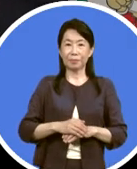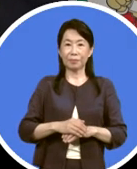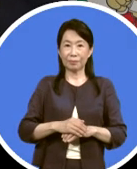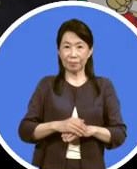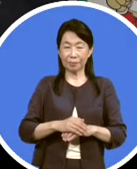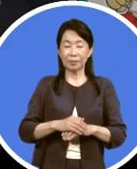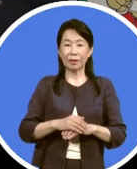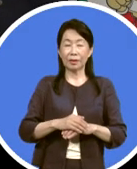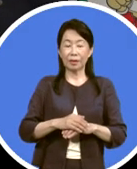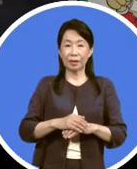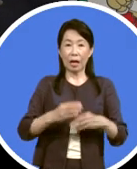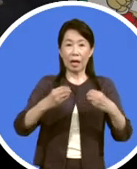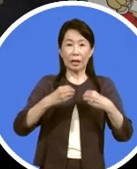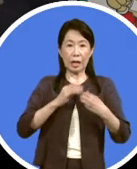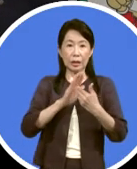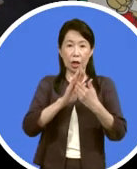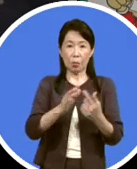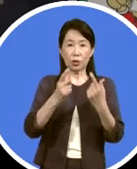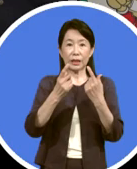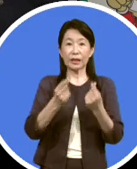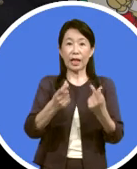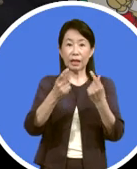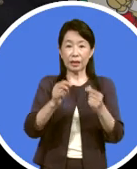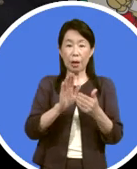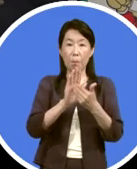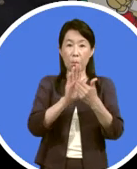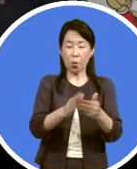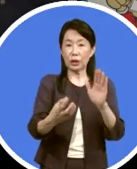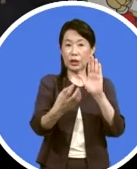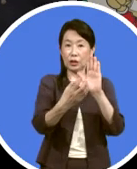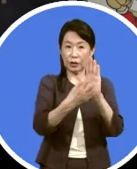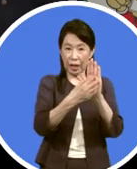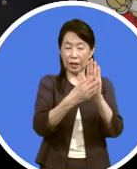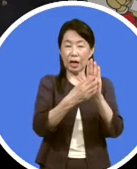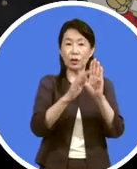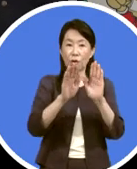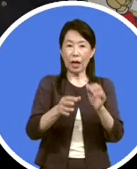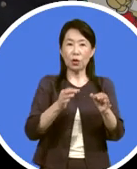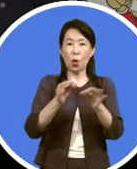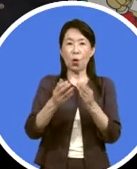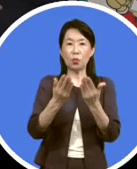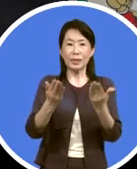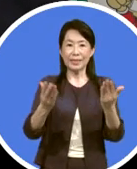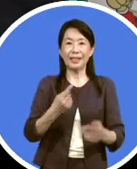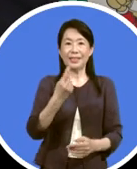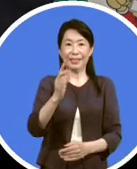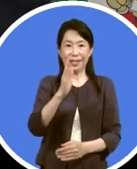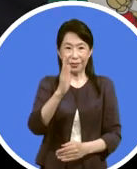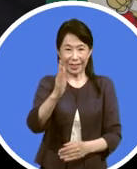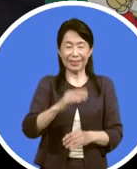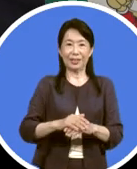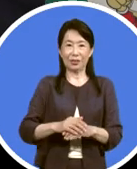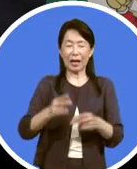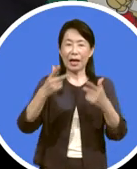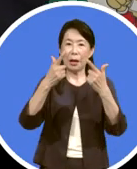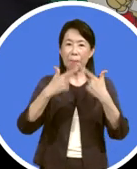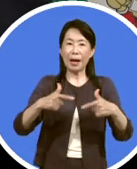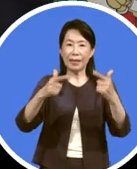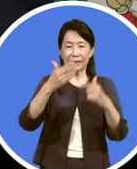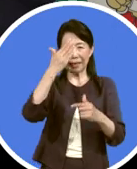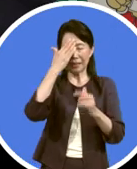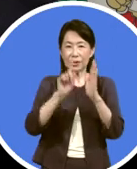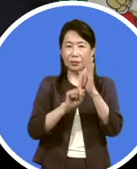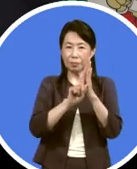て感染防止徹底宣言ステッカーを貼ってあるお店を使ってくださいとか毎日の検温など